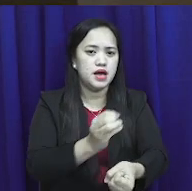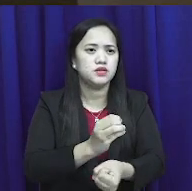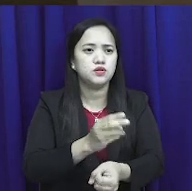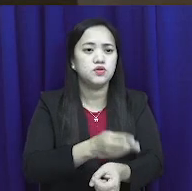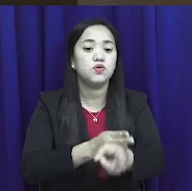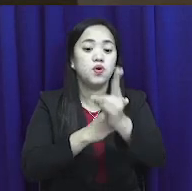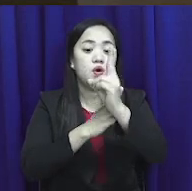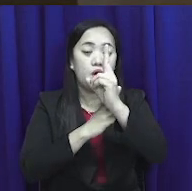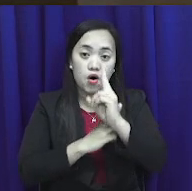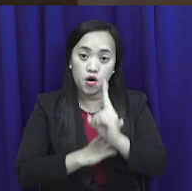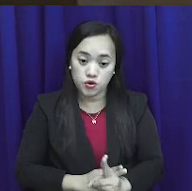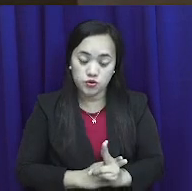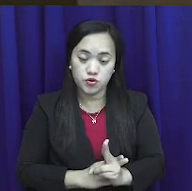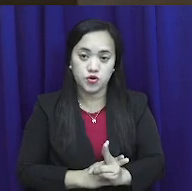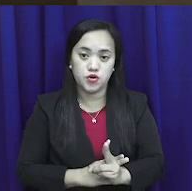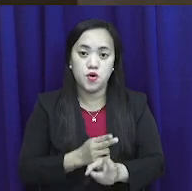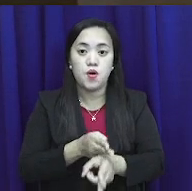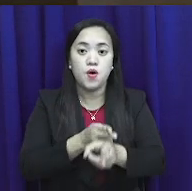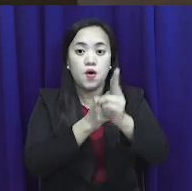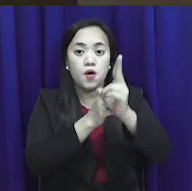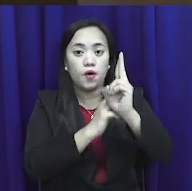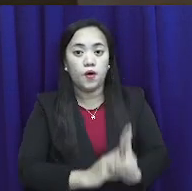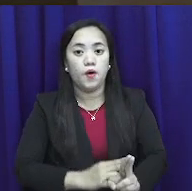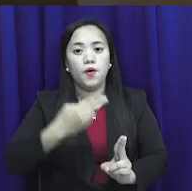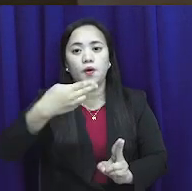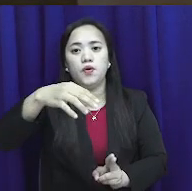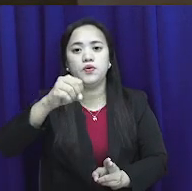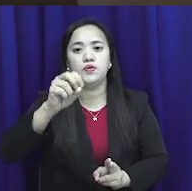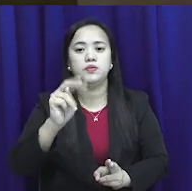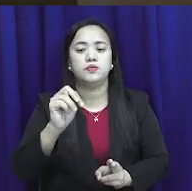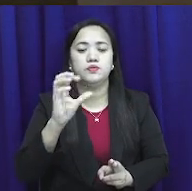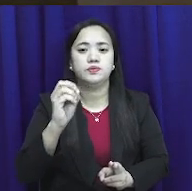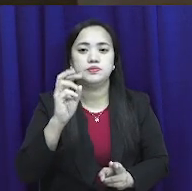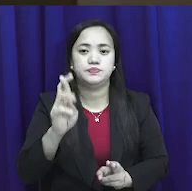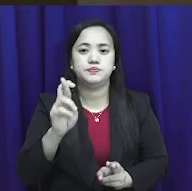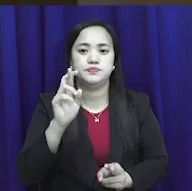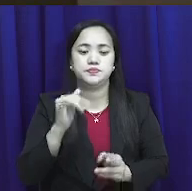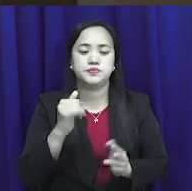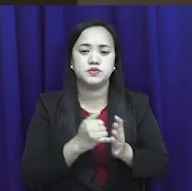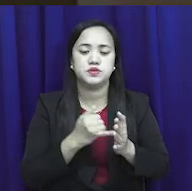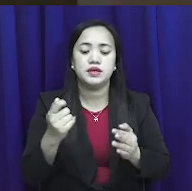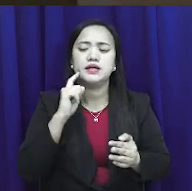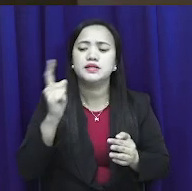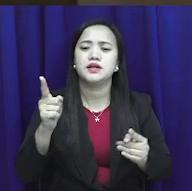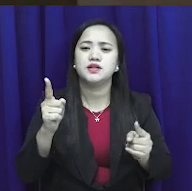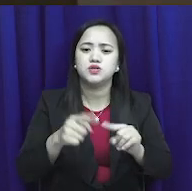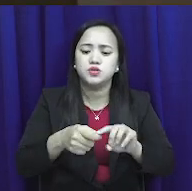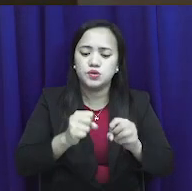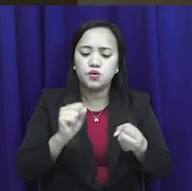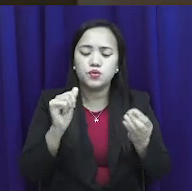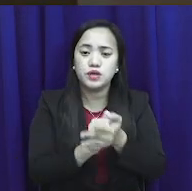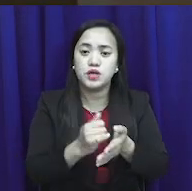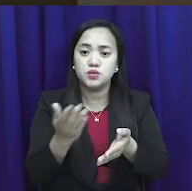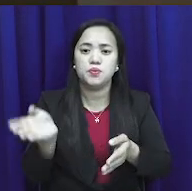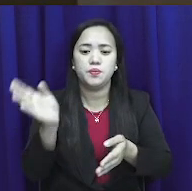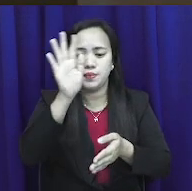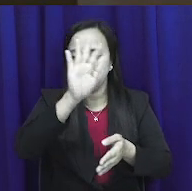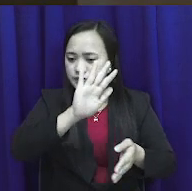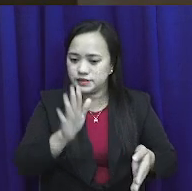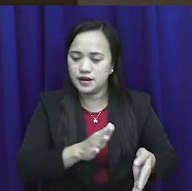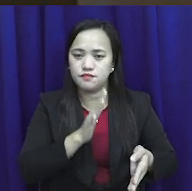clothing you see na kaya ko po pinaparating ito sa inyo sa mga Wi because so that you will not be